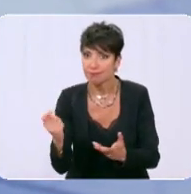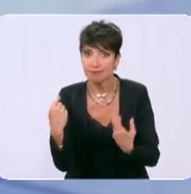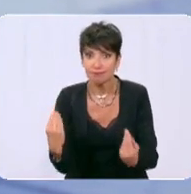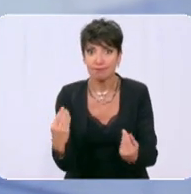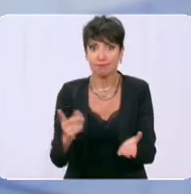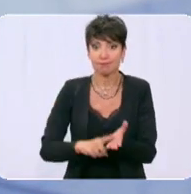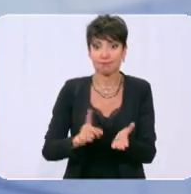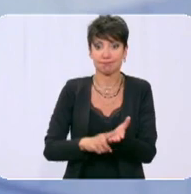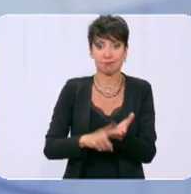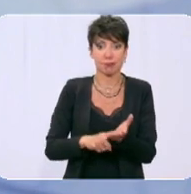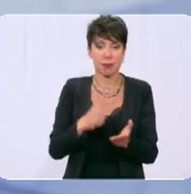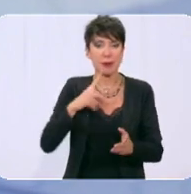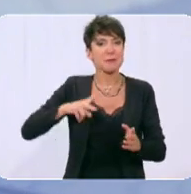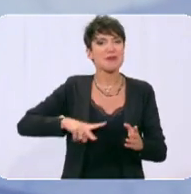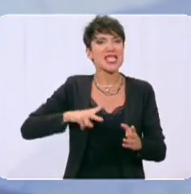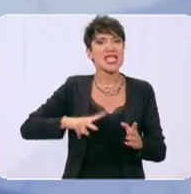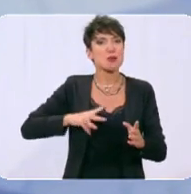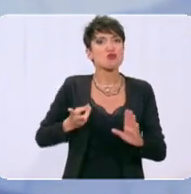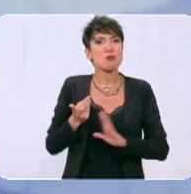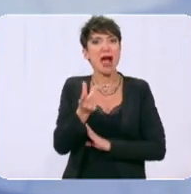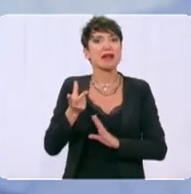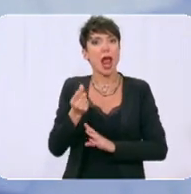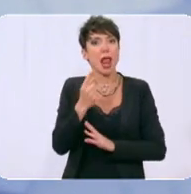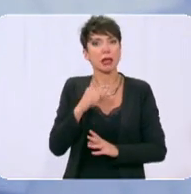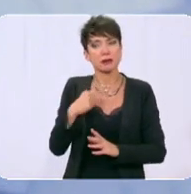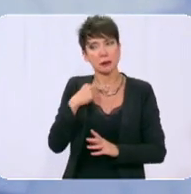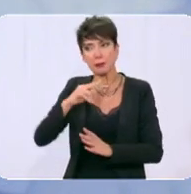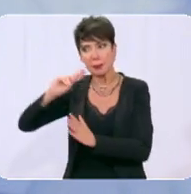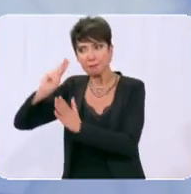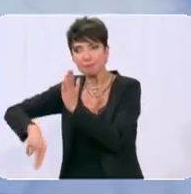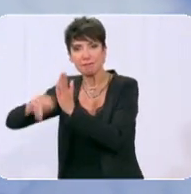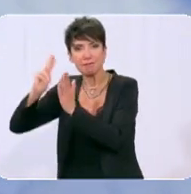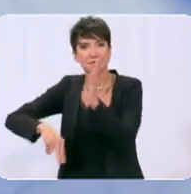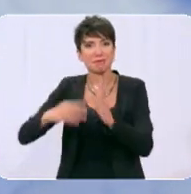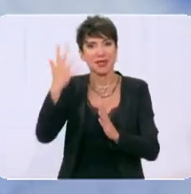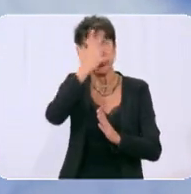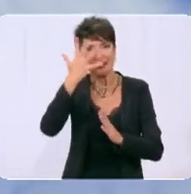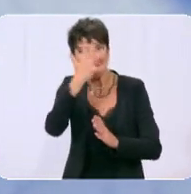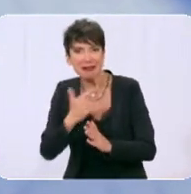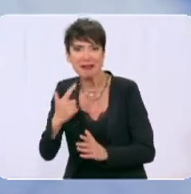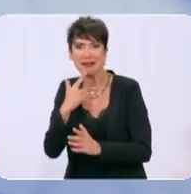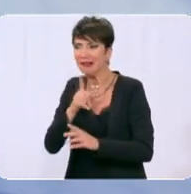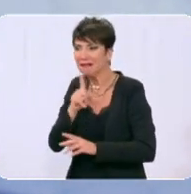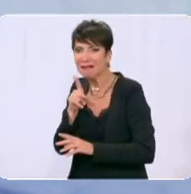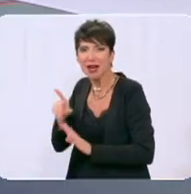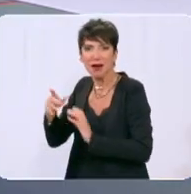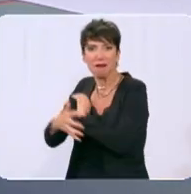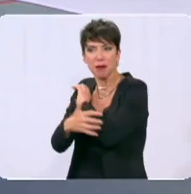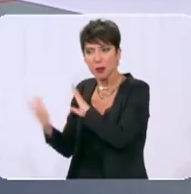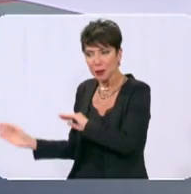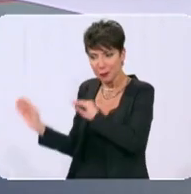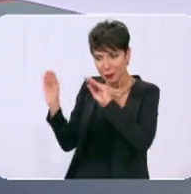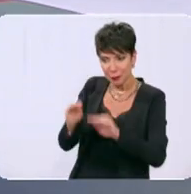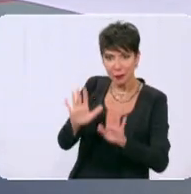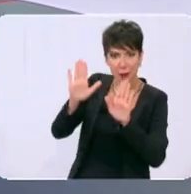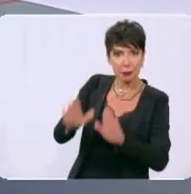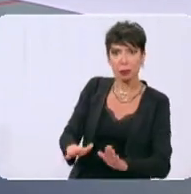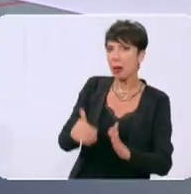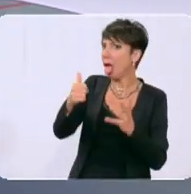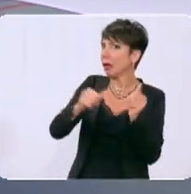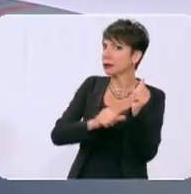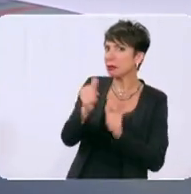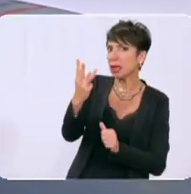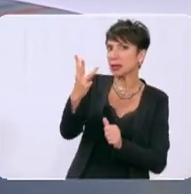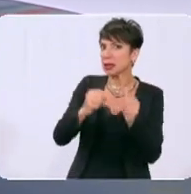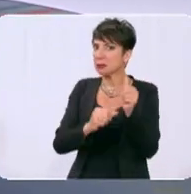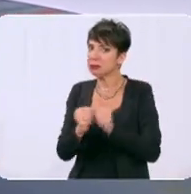συνάψουμε συμφωνίες ώστε να έρθει εργατικό δυναμικό από εκείνες τις χώρες που εξαγάγουν εργατικό δυναμικό για ένα χρονικό διάστημα σύντομο. Βέβαια εδώ